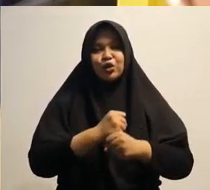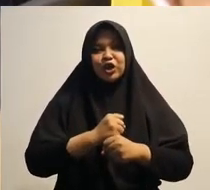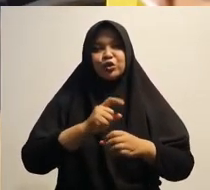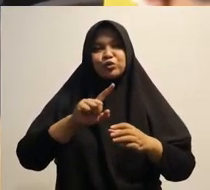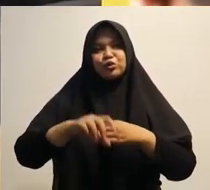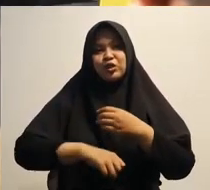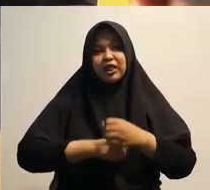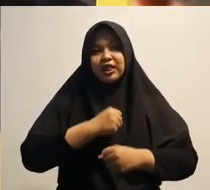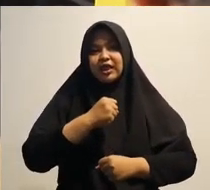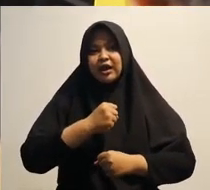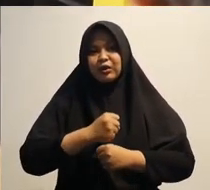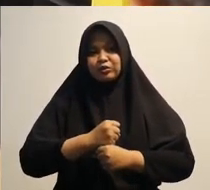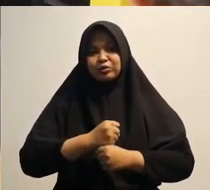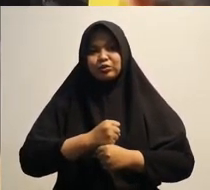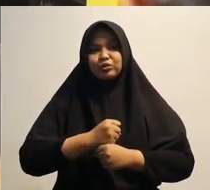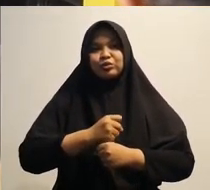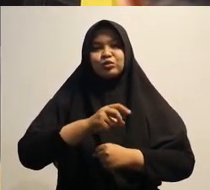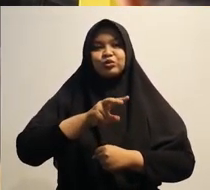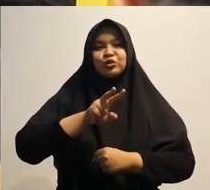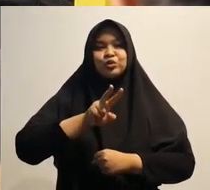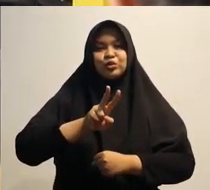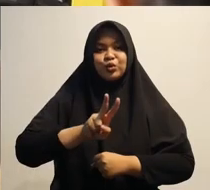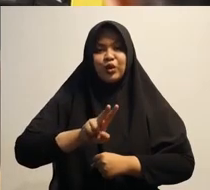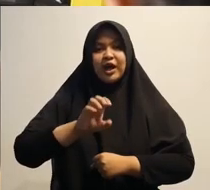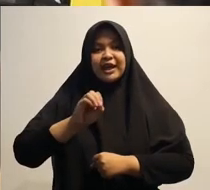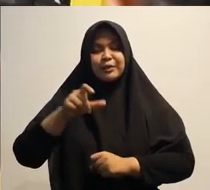dari tahun